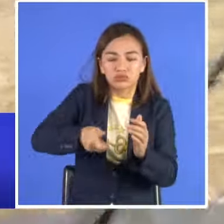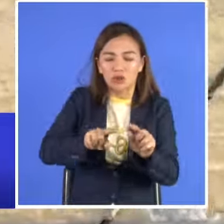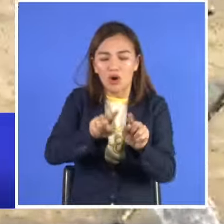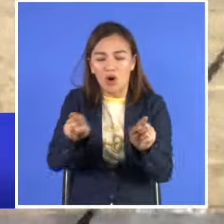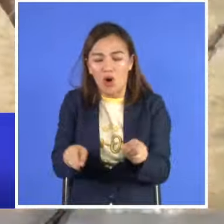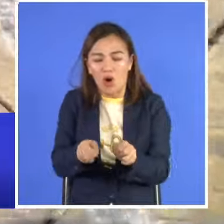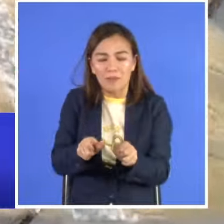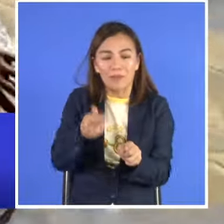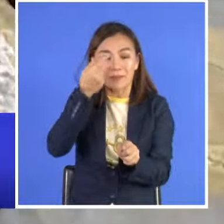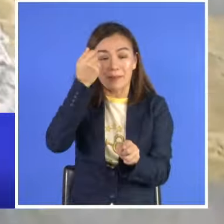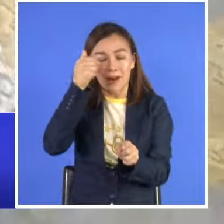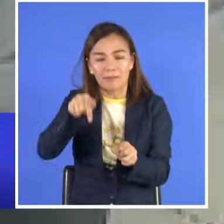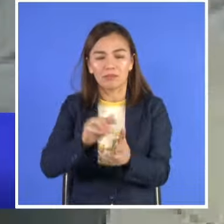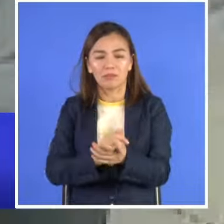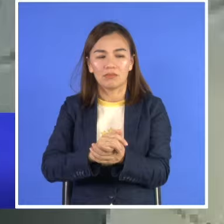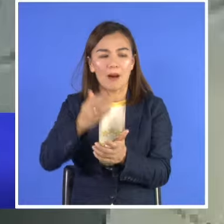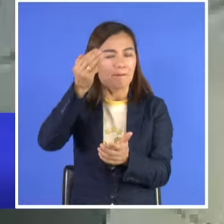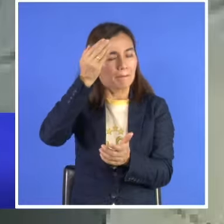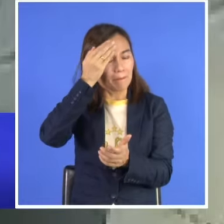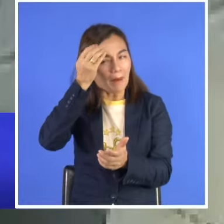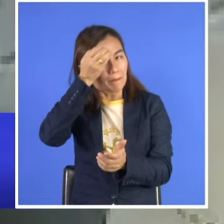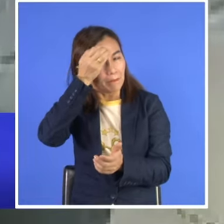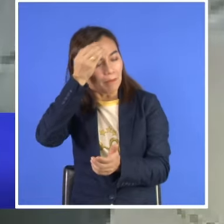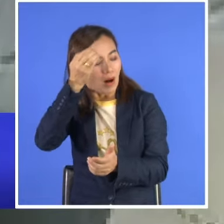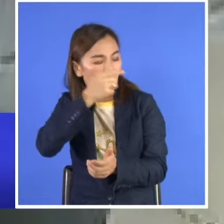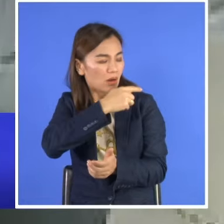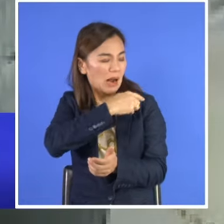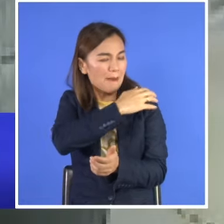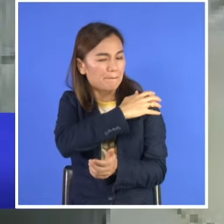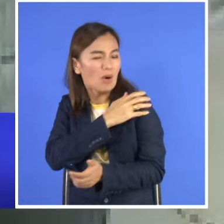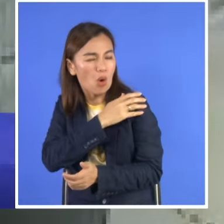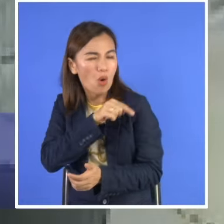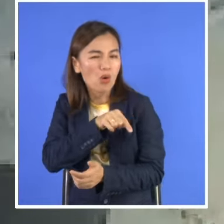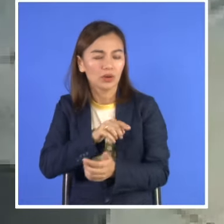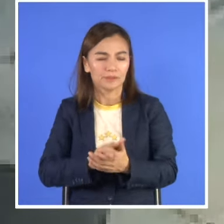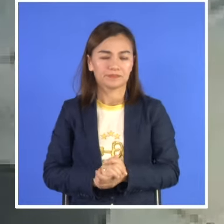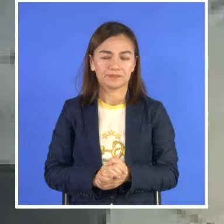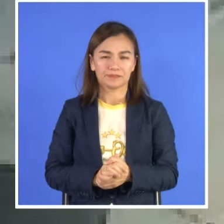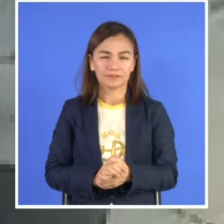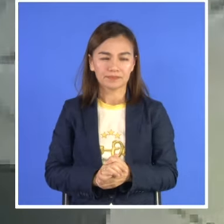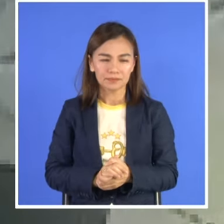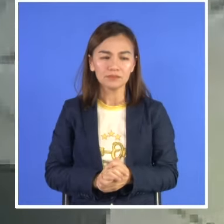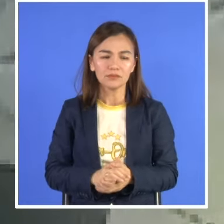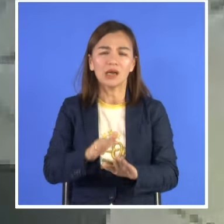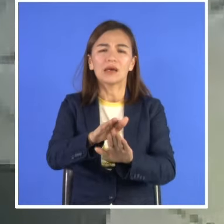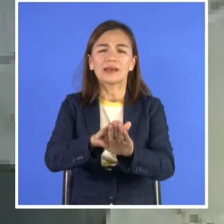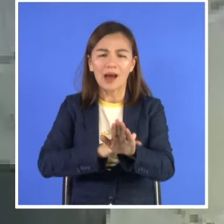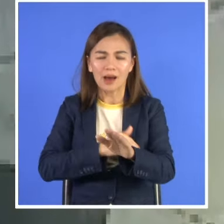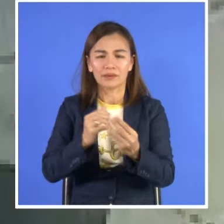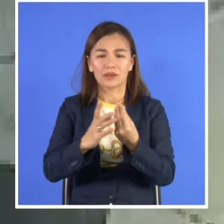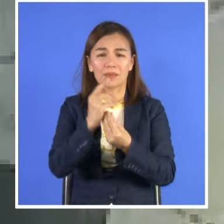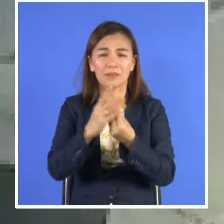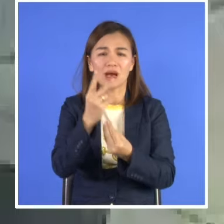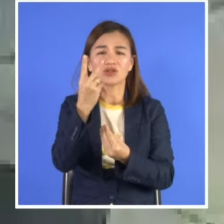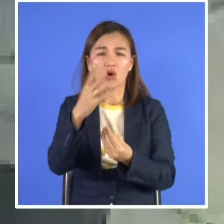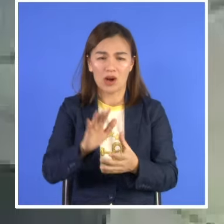อไหลก็ไปกระแทกกับรถเนี่ยหัวก็โนนี่ครูติ๊กบอกแบบนี้นะฮะเหตุเกิดเนี่ยมันบอกว่ามากว่าครึ่งเดือนแล้วคดีมันไม่คืบ